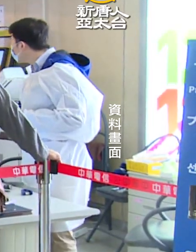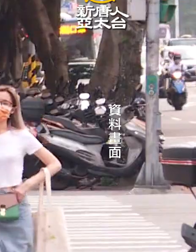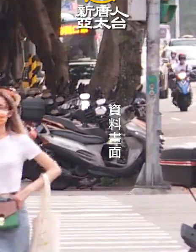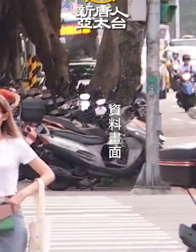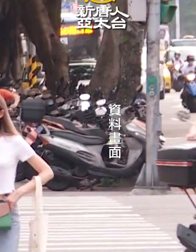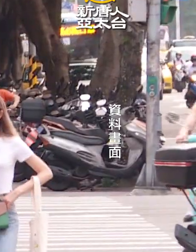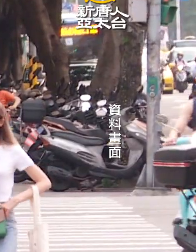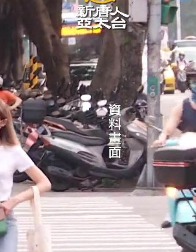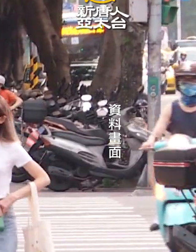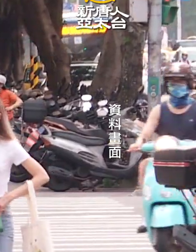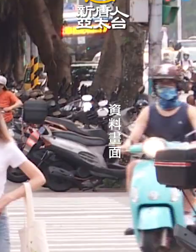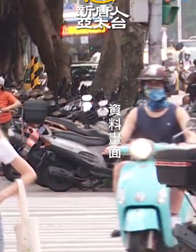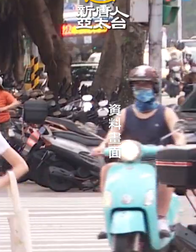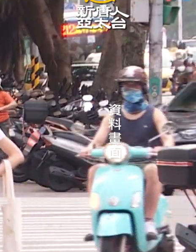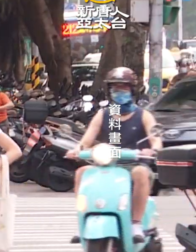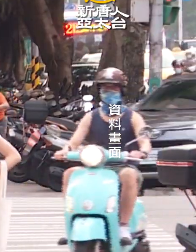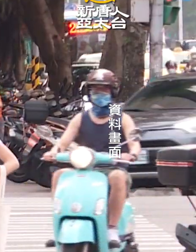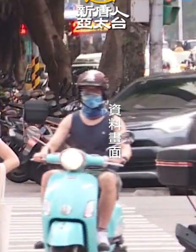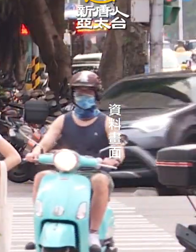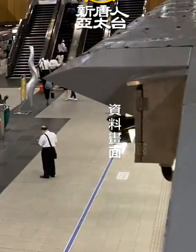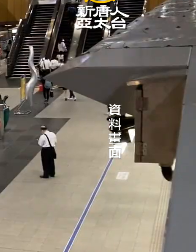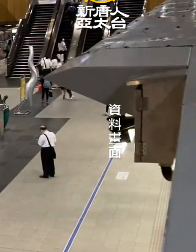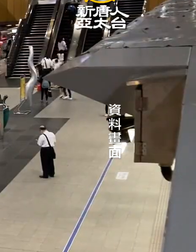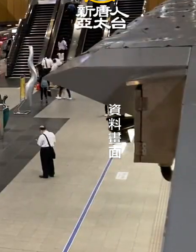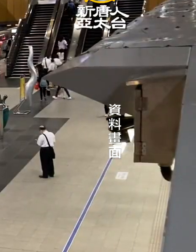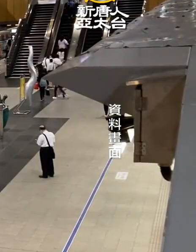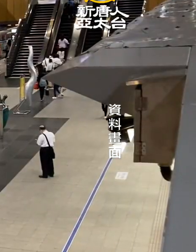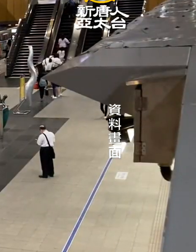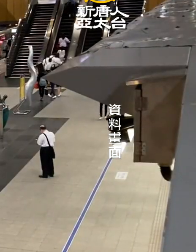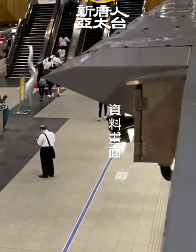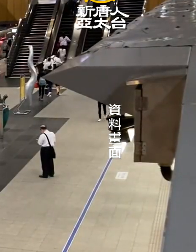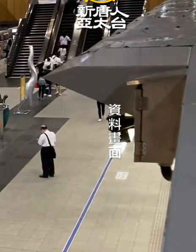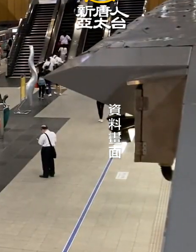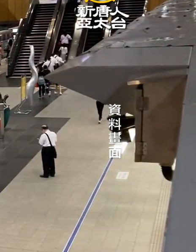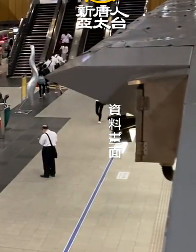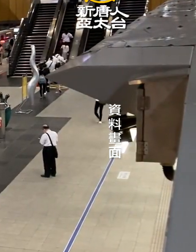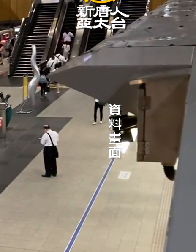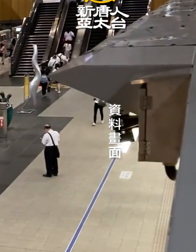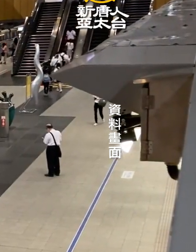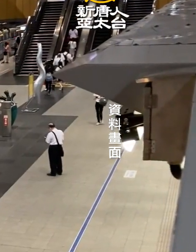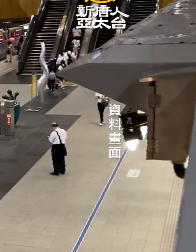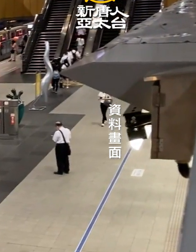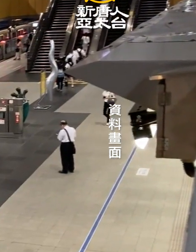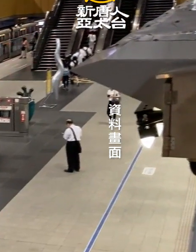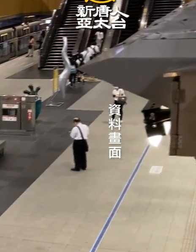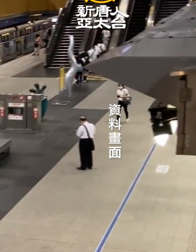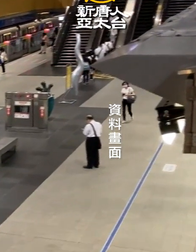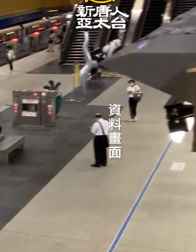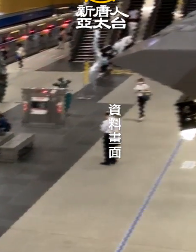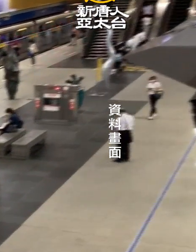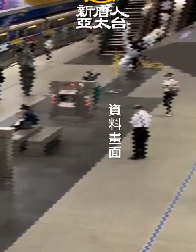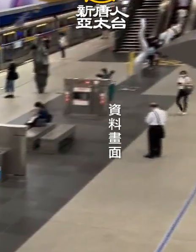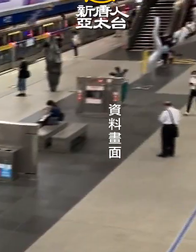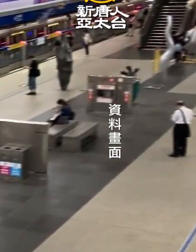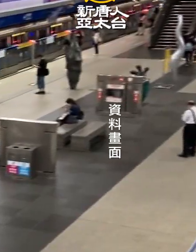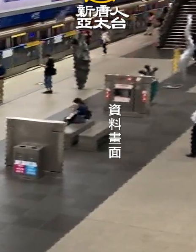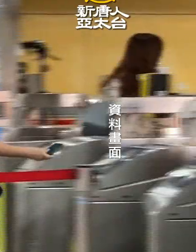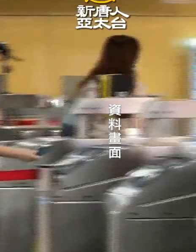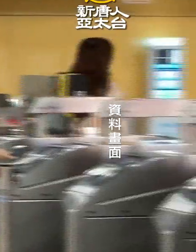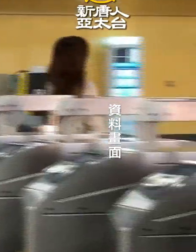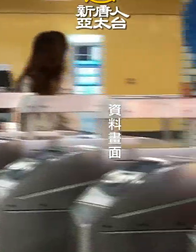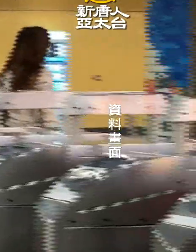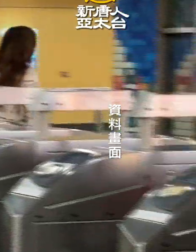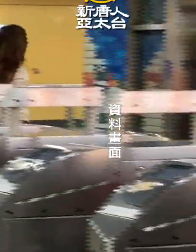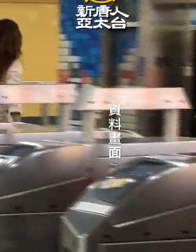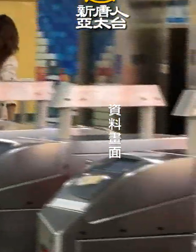境。而台湾在这次疫情经济受挫，柯文哲说，台北捷运今年恐怕亏损50到80亿，